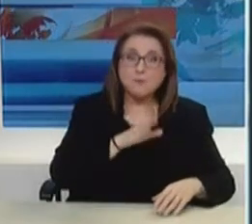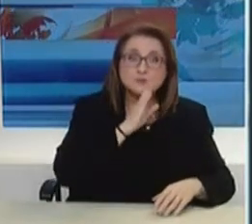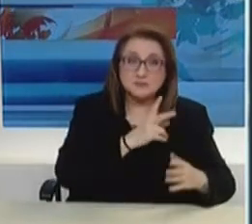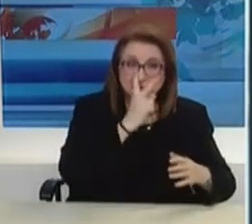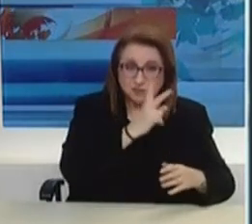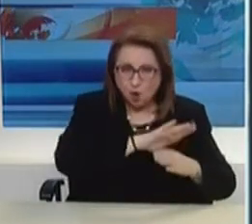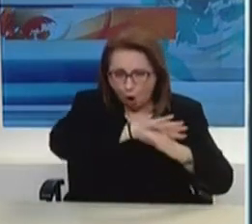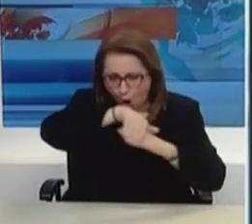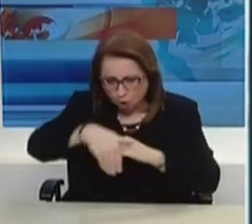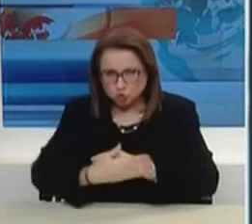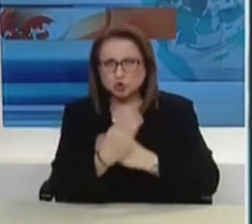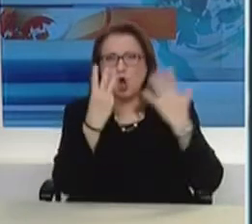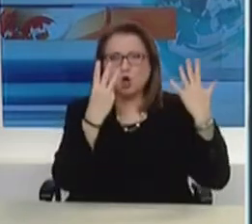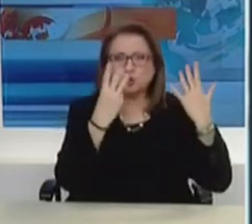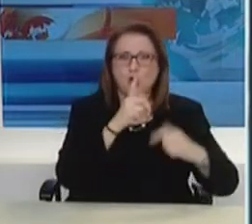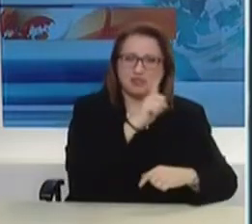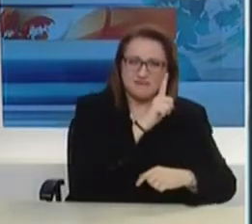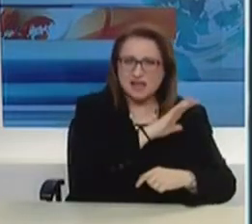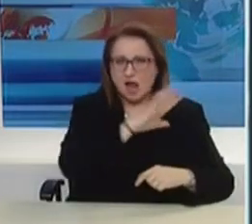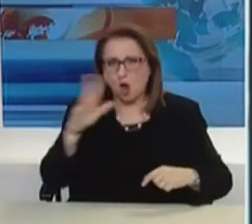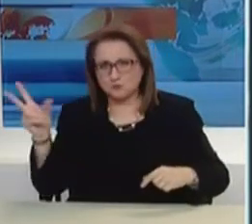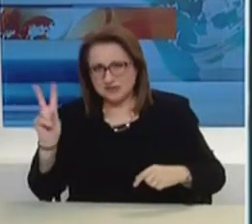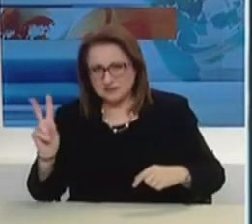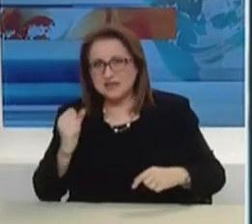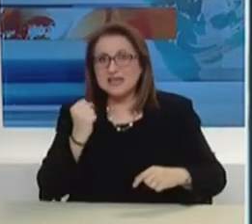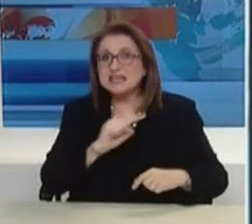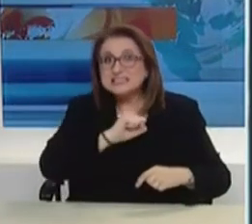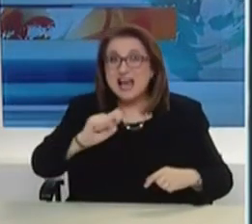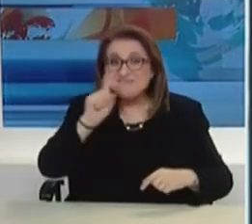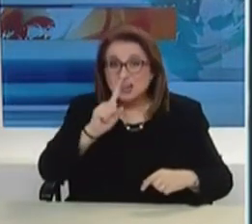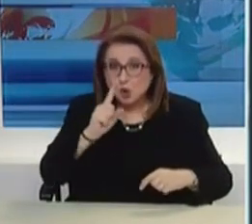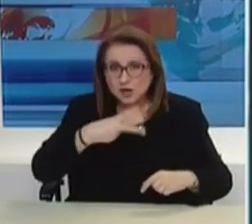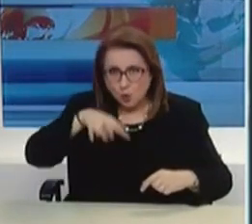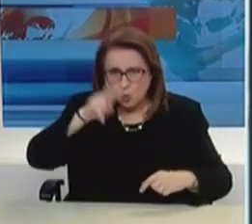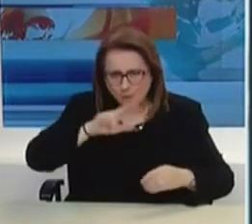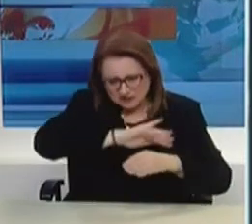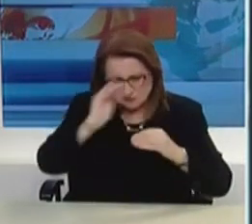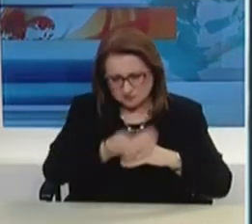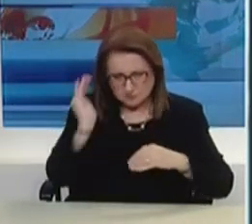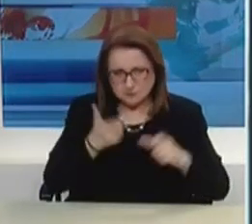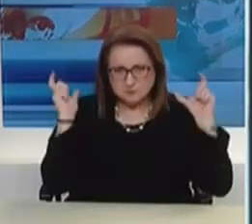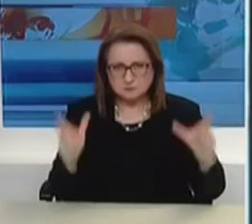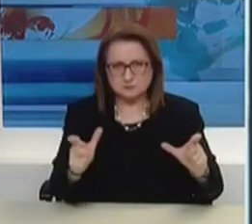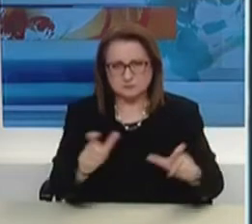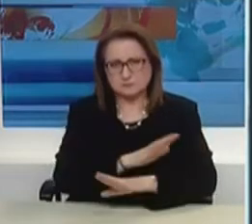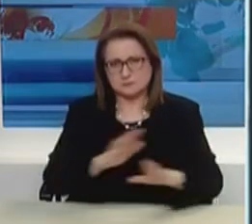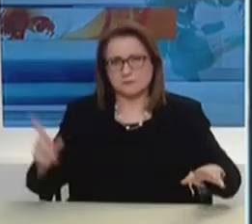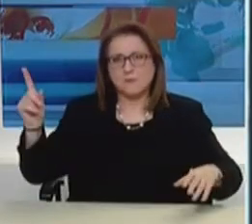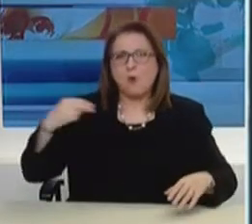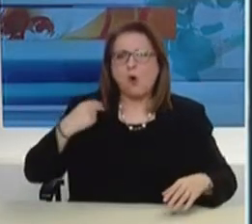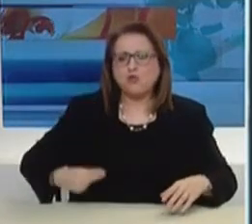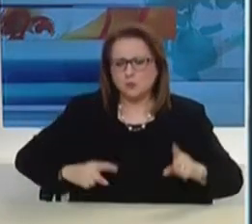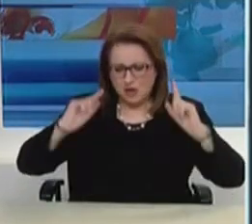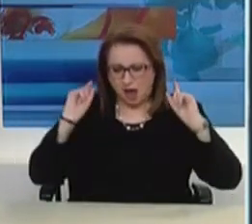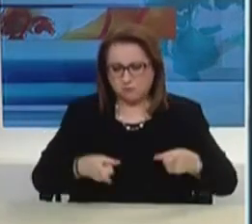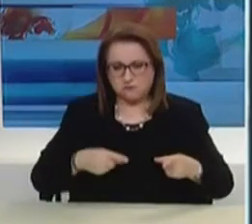Ο περιορισμός που αποφασίστηκε μετά από σχετική εισήγηση του Δημάρχου της πόλης Κωνσταντίνου Ζέρβα και του Περιφερειάρχη Κεντρικής Μακεδονίας Απόστολου Τζικώστα τέθηκε σε ισχύ σήμερα